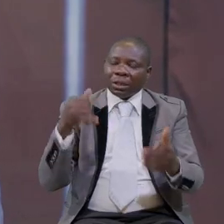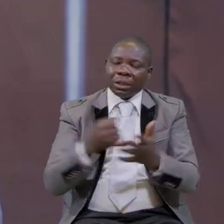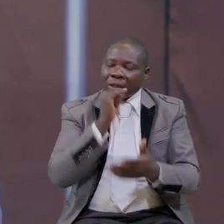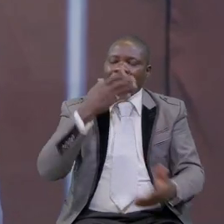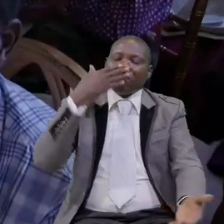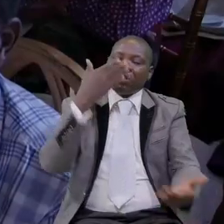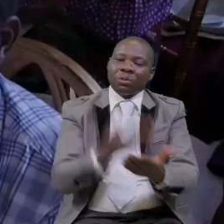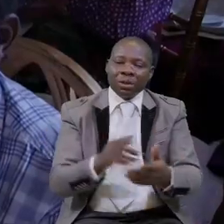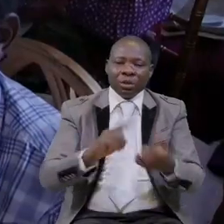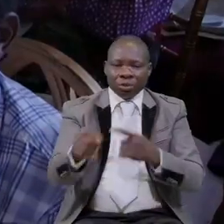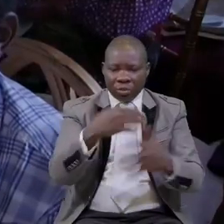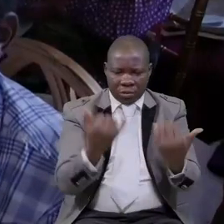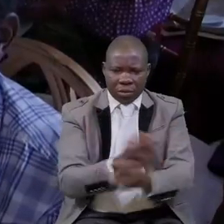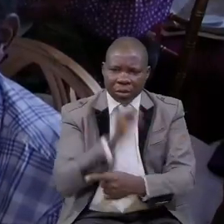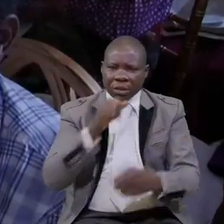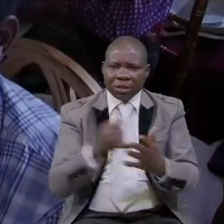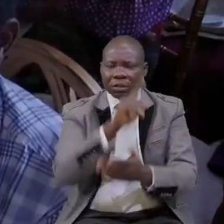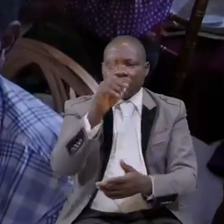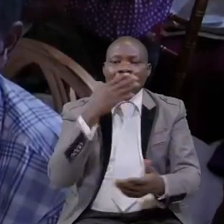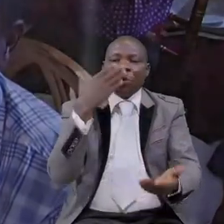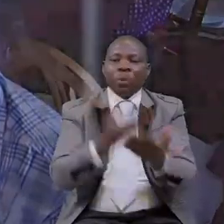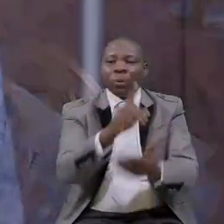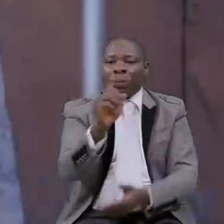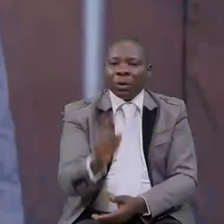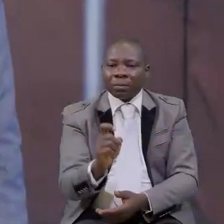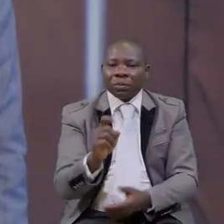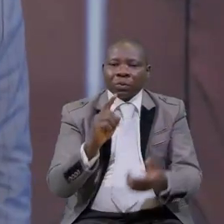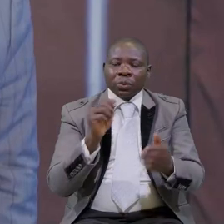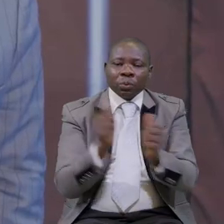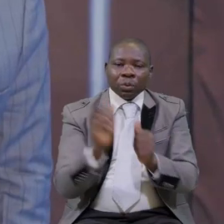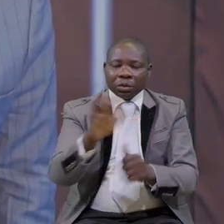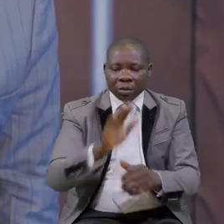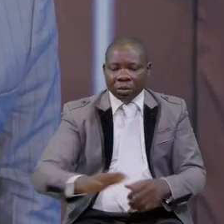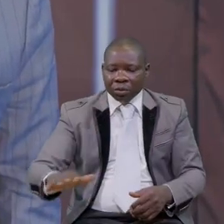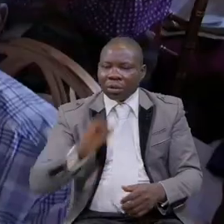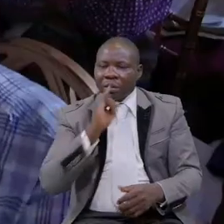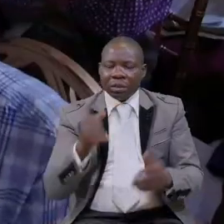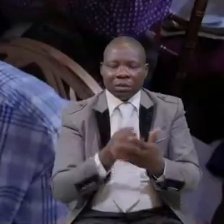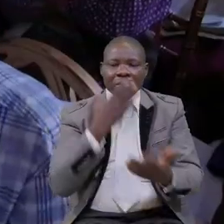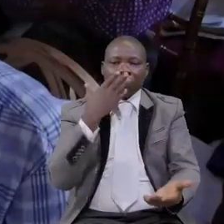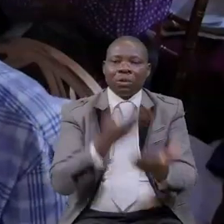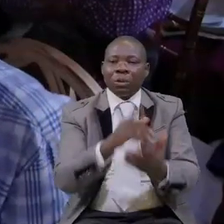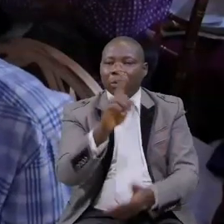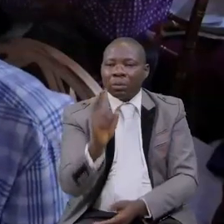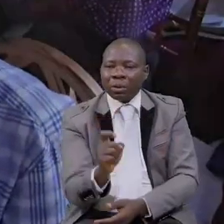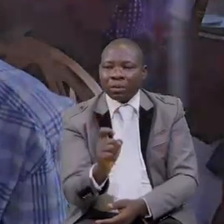Aujourd'hui, tout va bien. Est-ce que tout va bien avec toi? Avec tes enfants, est-ce que tout va bien?